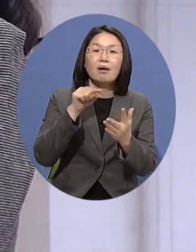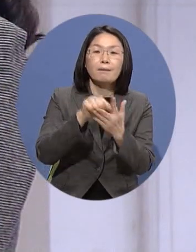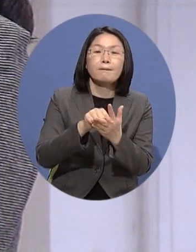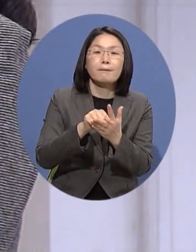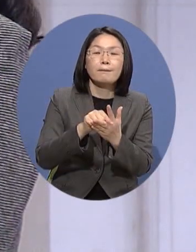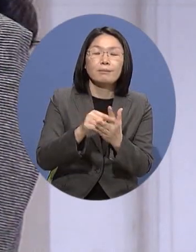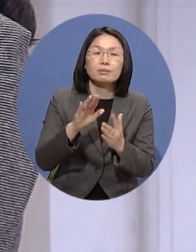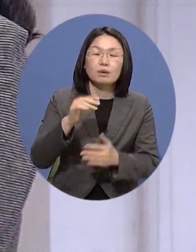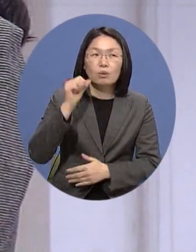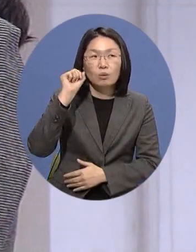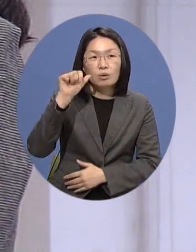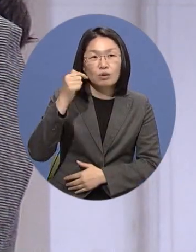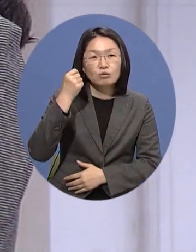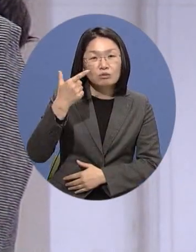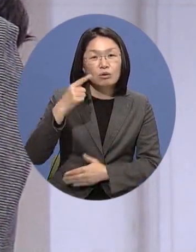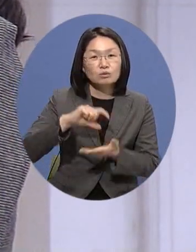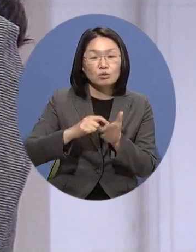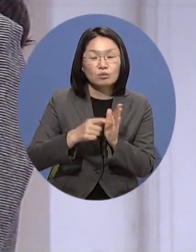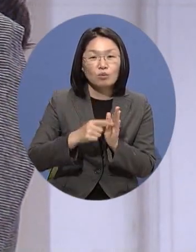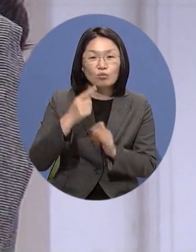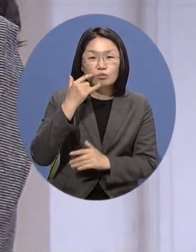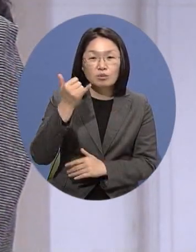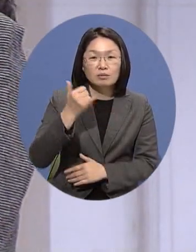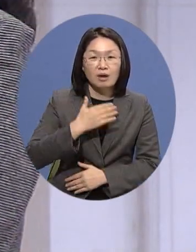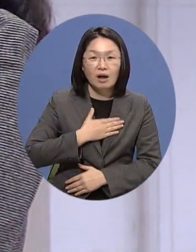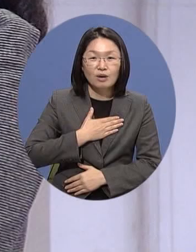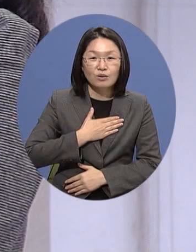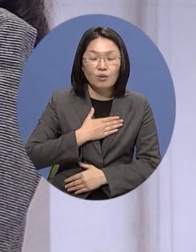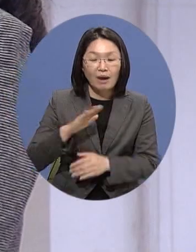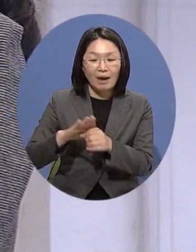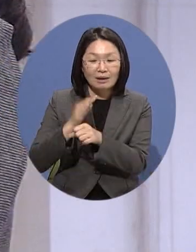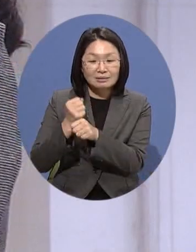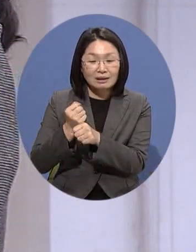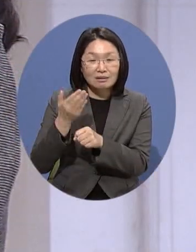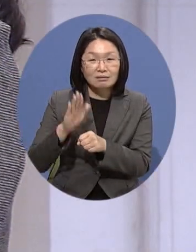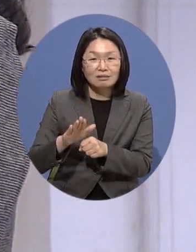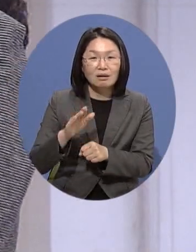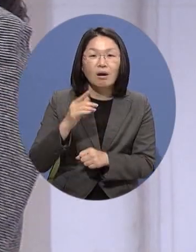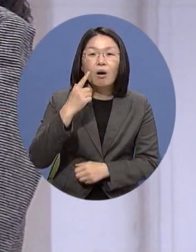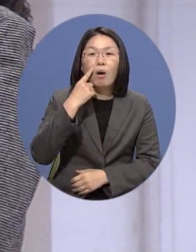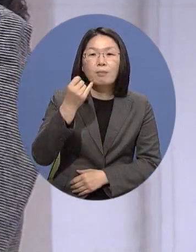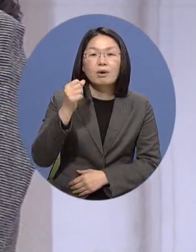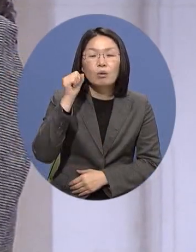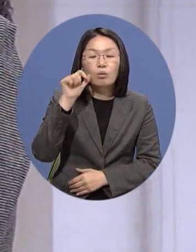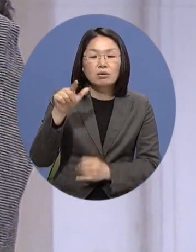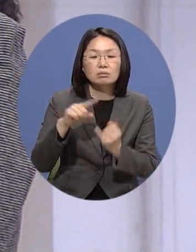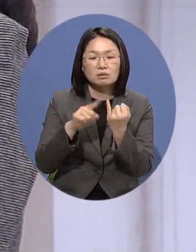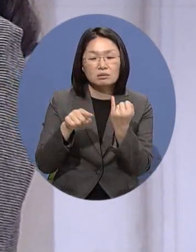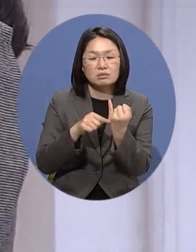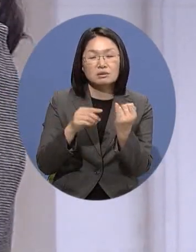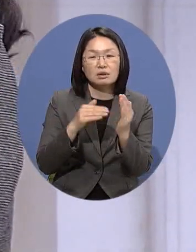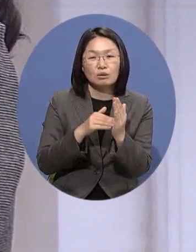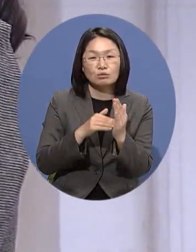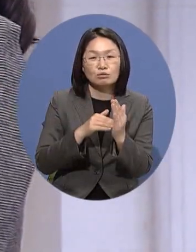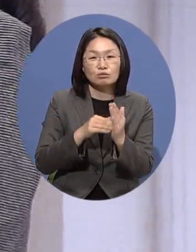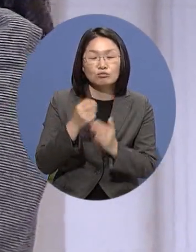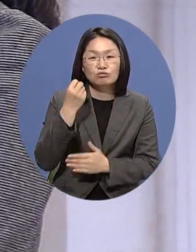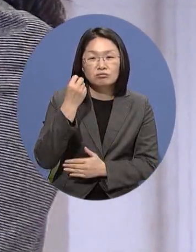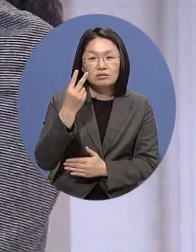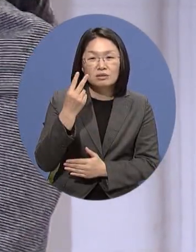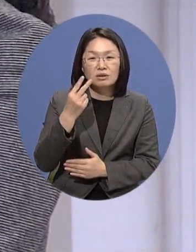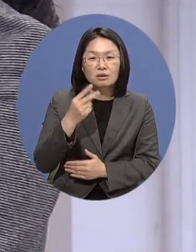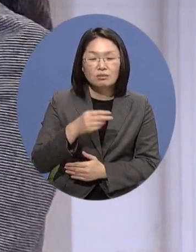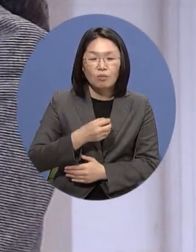애들이 6개월부터 본격적으로 엄마 아빠 알아보고 애착 형성을 해야 되는데 엄마가 5개월 때 임신을 하고 그럼 두 달째 입던 막 했을 거